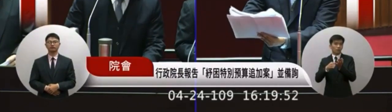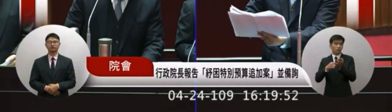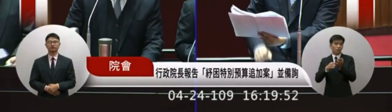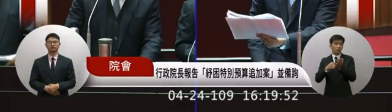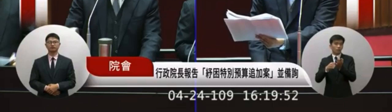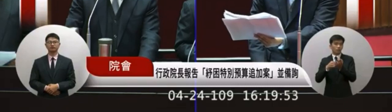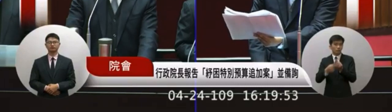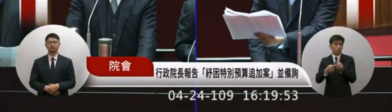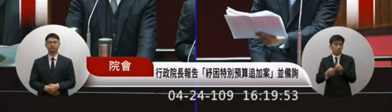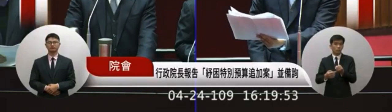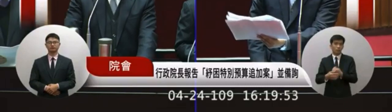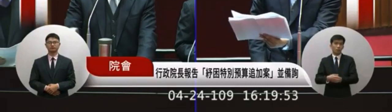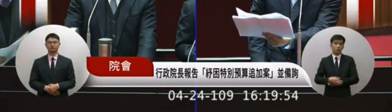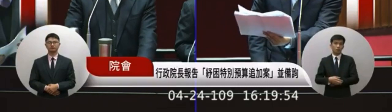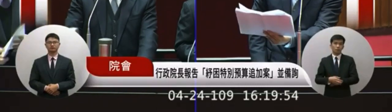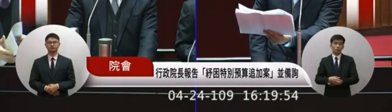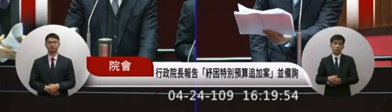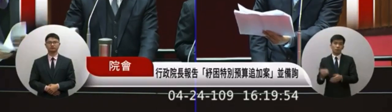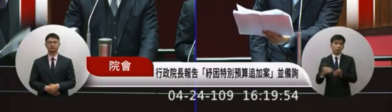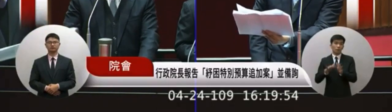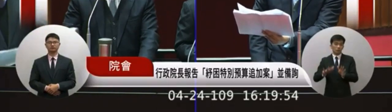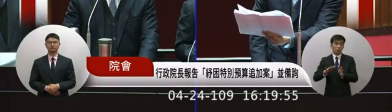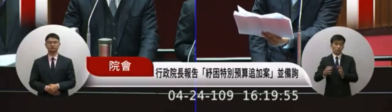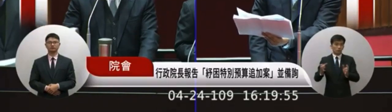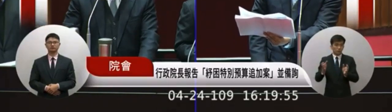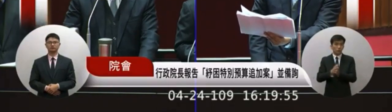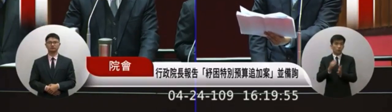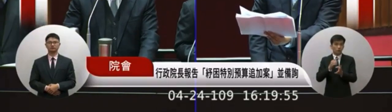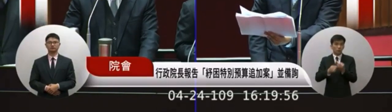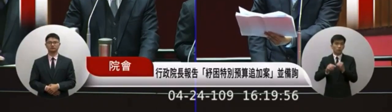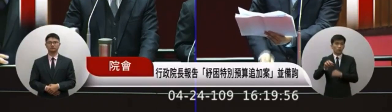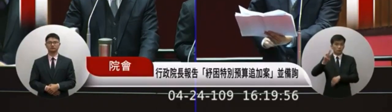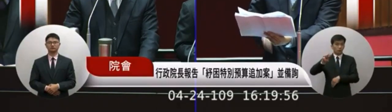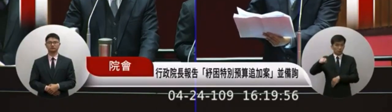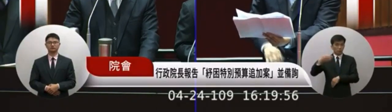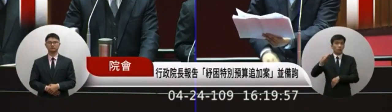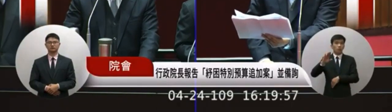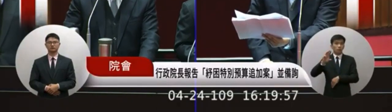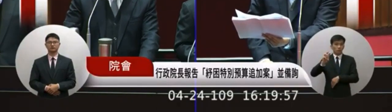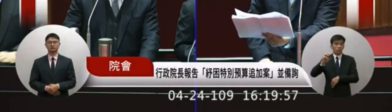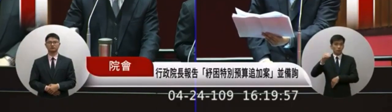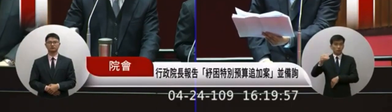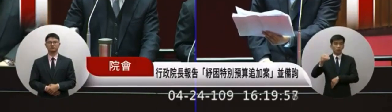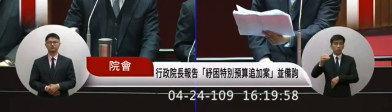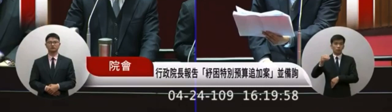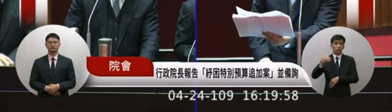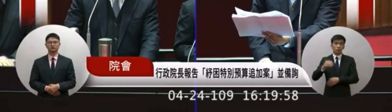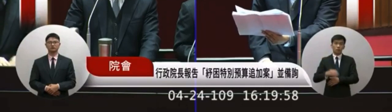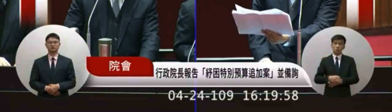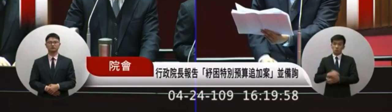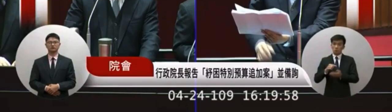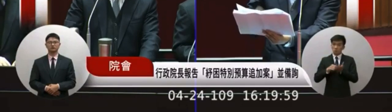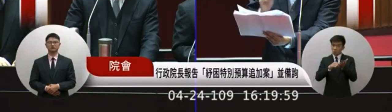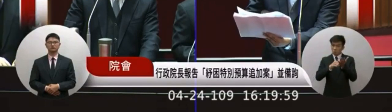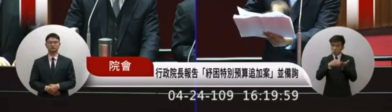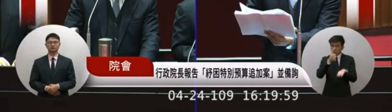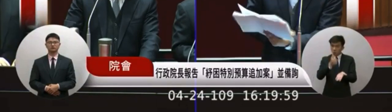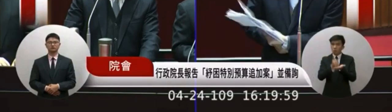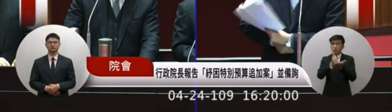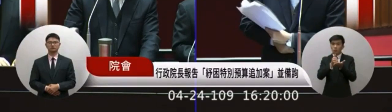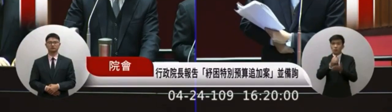做了件，到现在整个件数是3939件，真正核准的金额